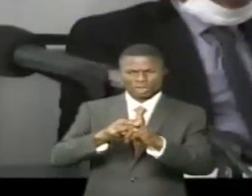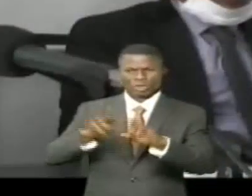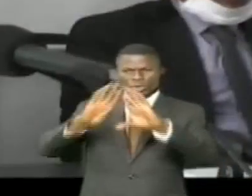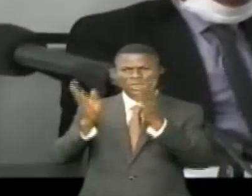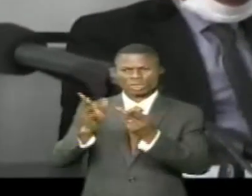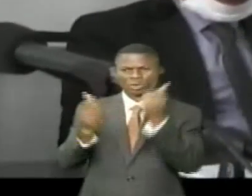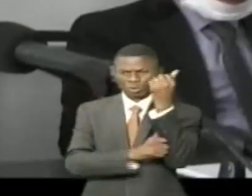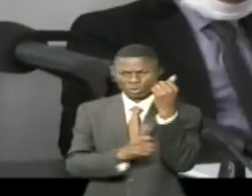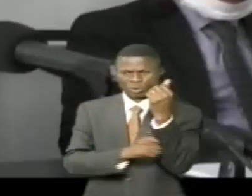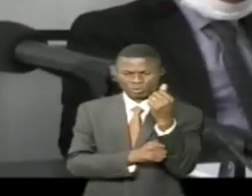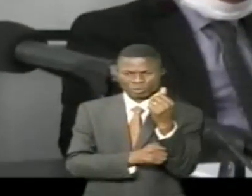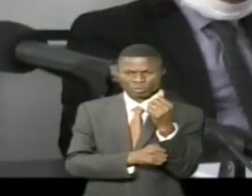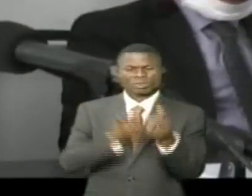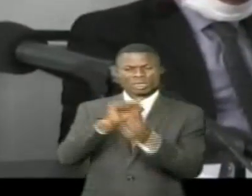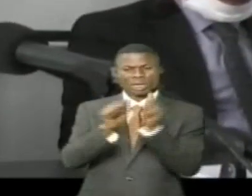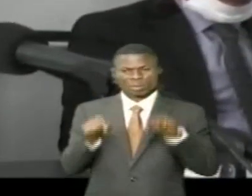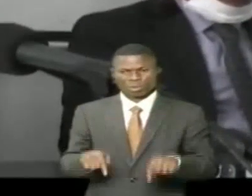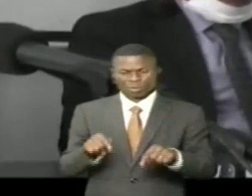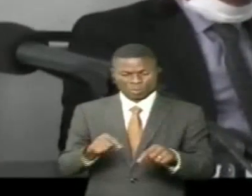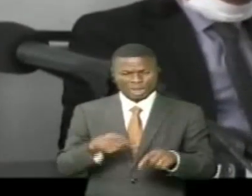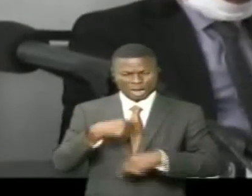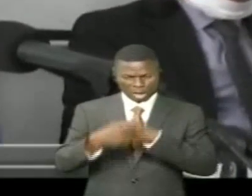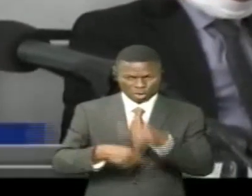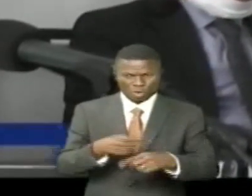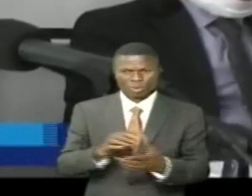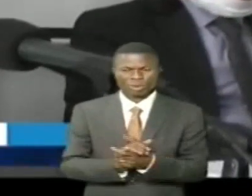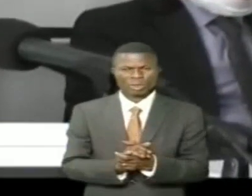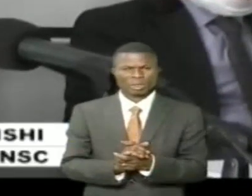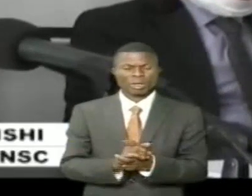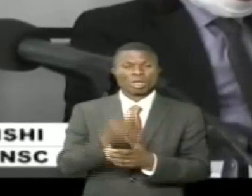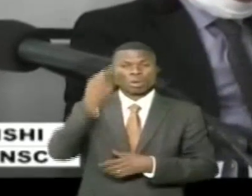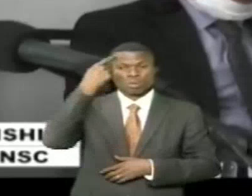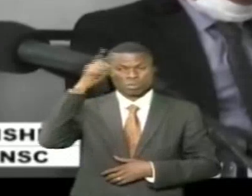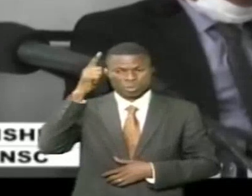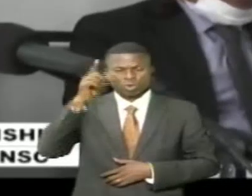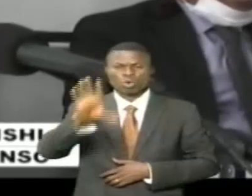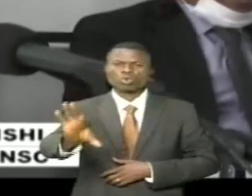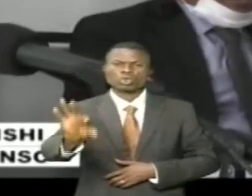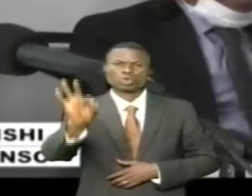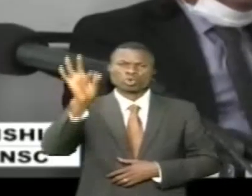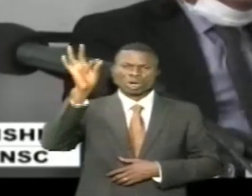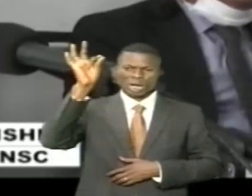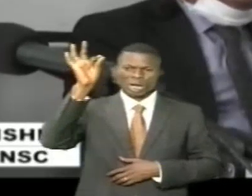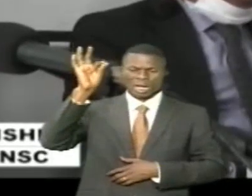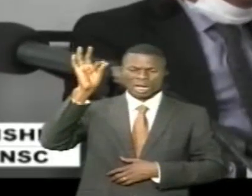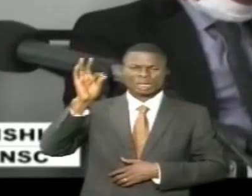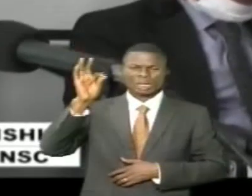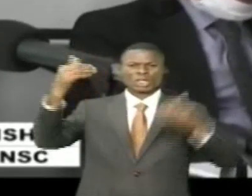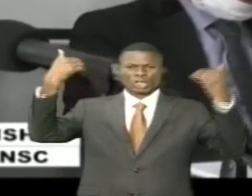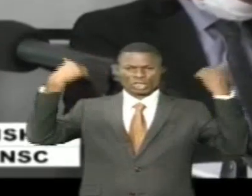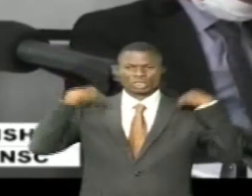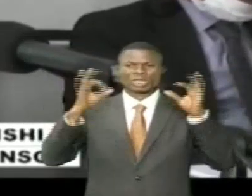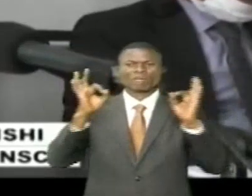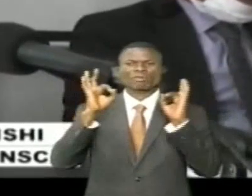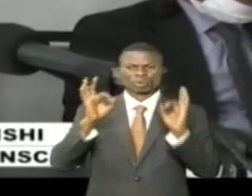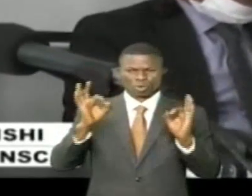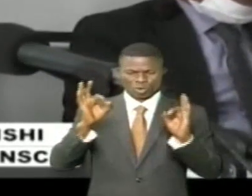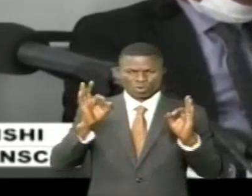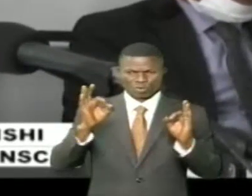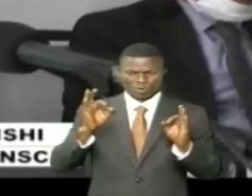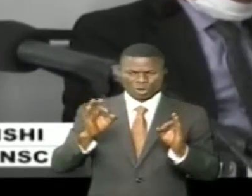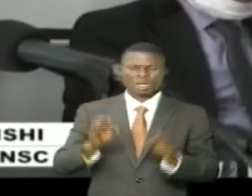enjeux actuellement en cours en vue de la désignation des nouveaux animateurs de la